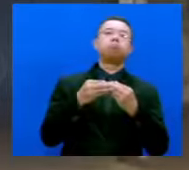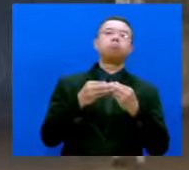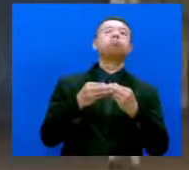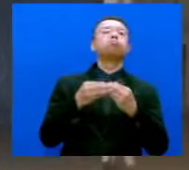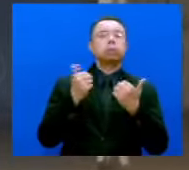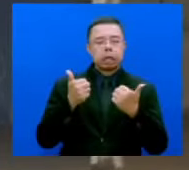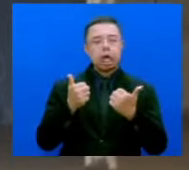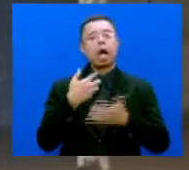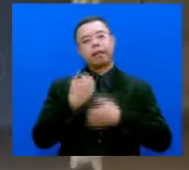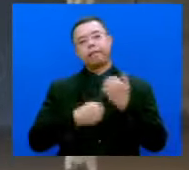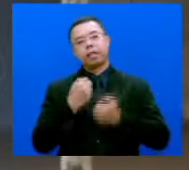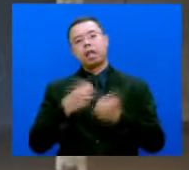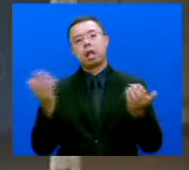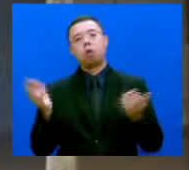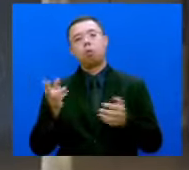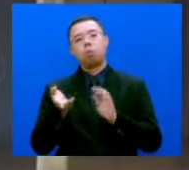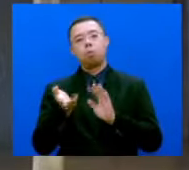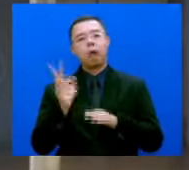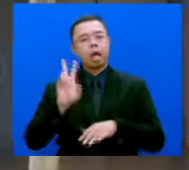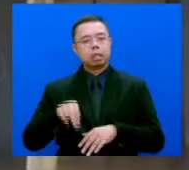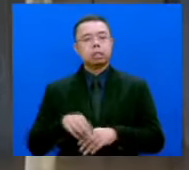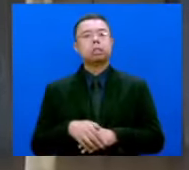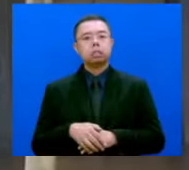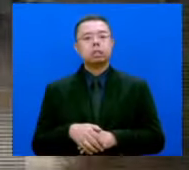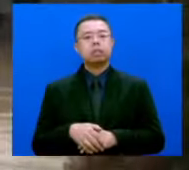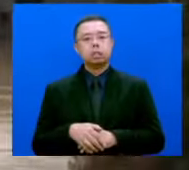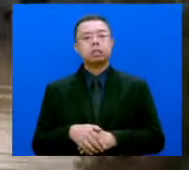kembali beraktivitas seperti biasa.